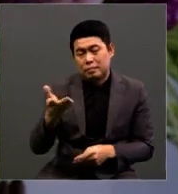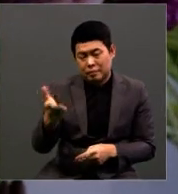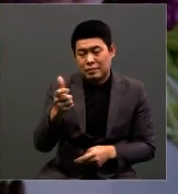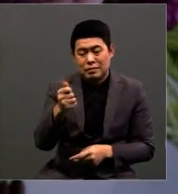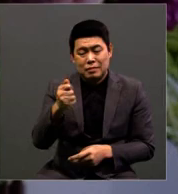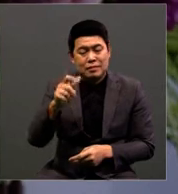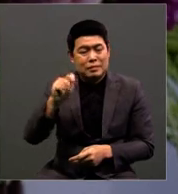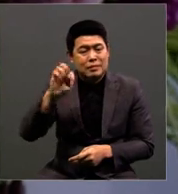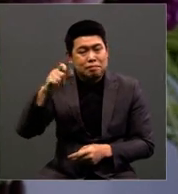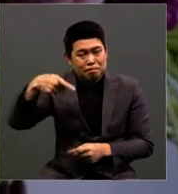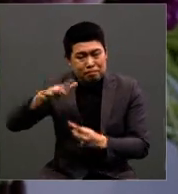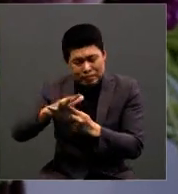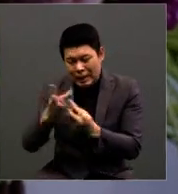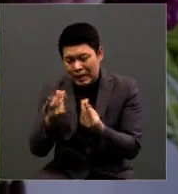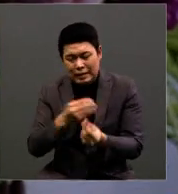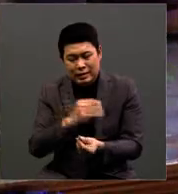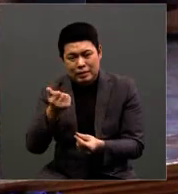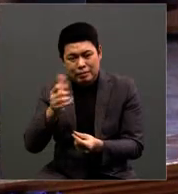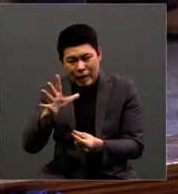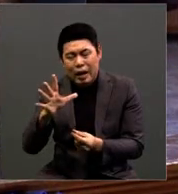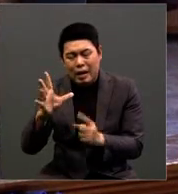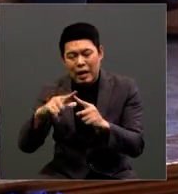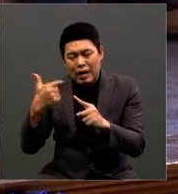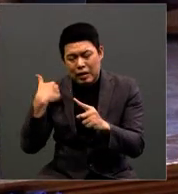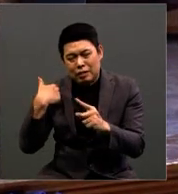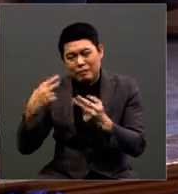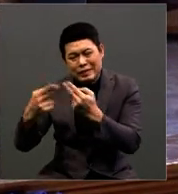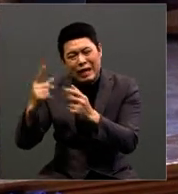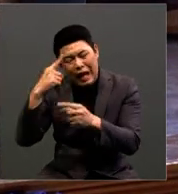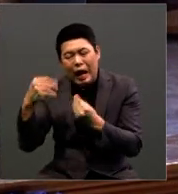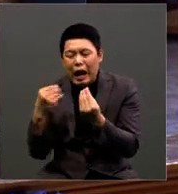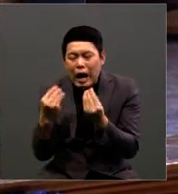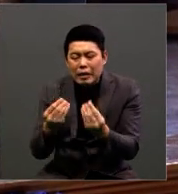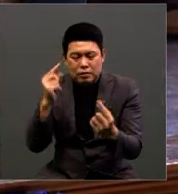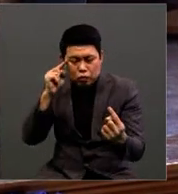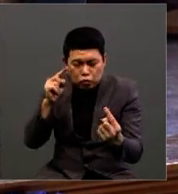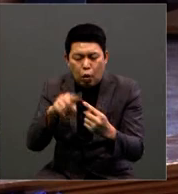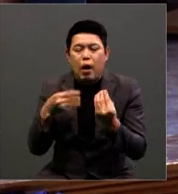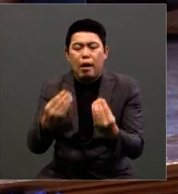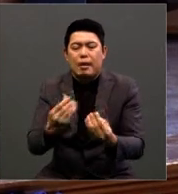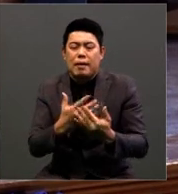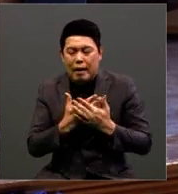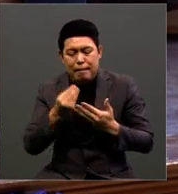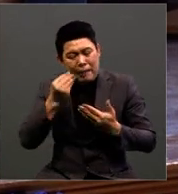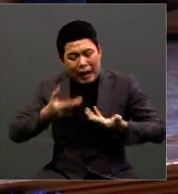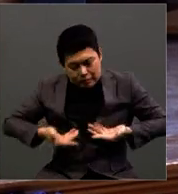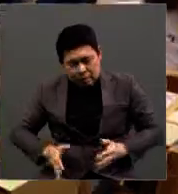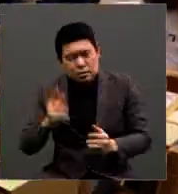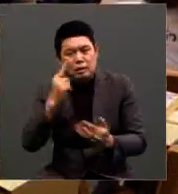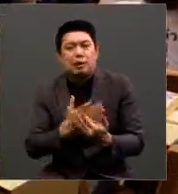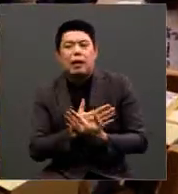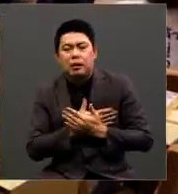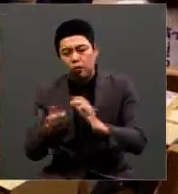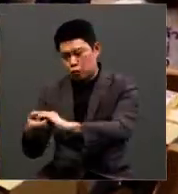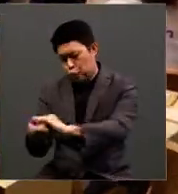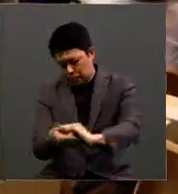เศษยุคการนนท์เบอร์ 5จากรวมไทยสร้างชาติบอกว่าต้องการปลูกจิตสำนึกให้คนรักบ้านเกิดเพื่อให้เกิดความร่ม